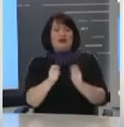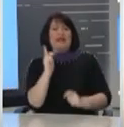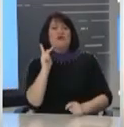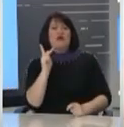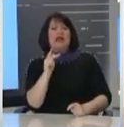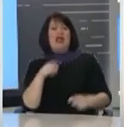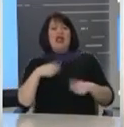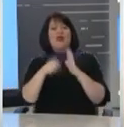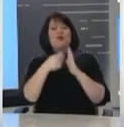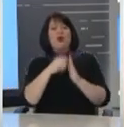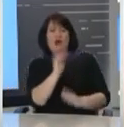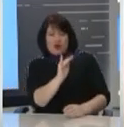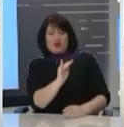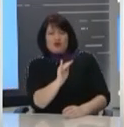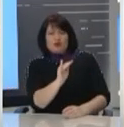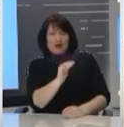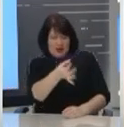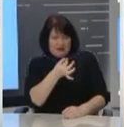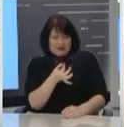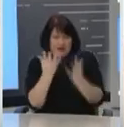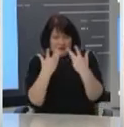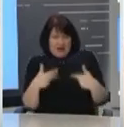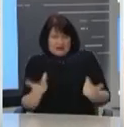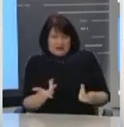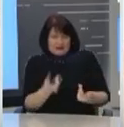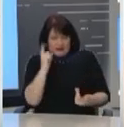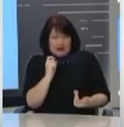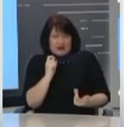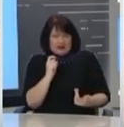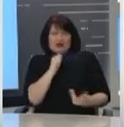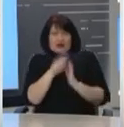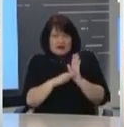Συντάγματος, ίσως αυτός θα μπορούσε να μας πει πολλά.